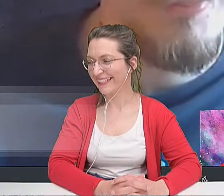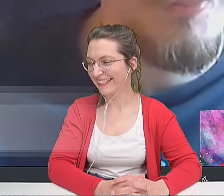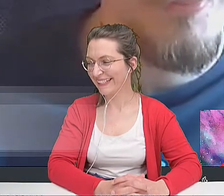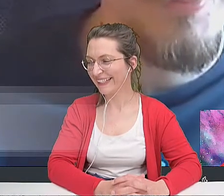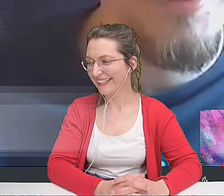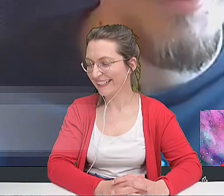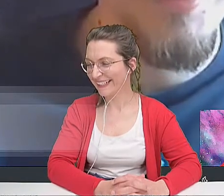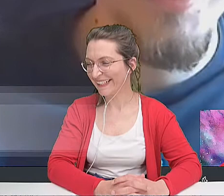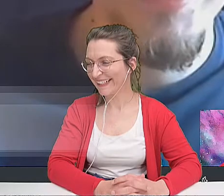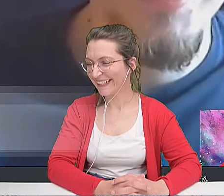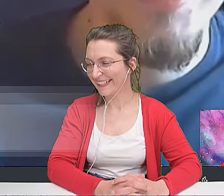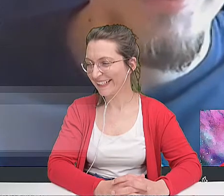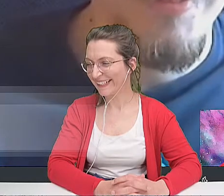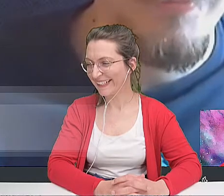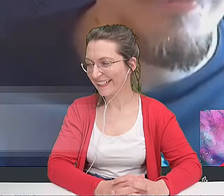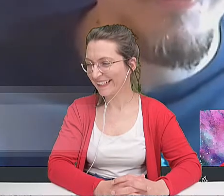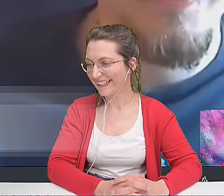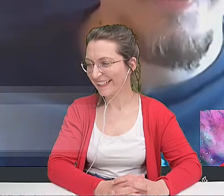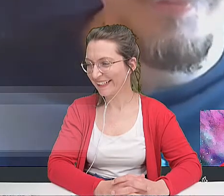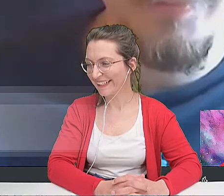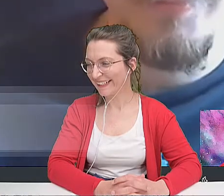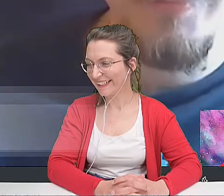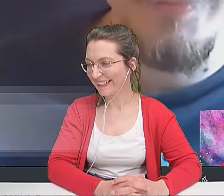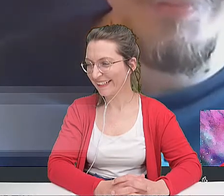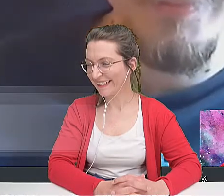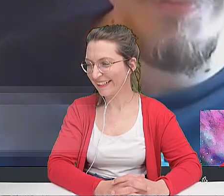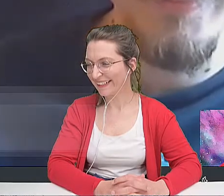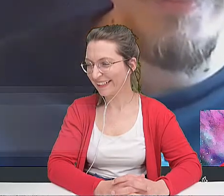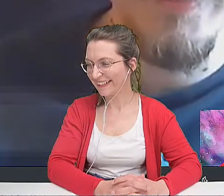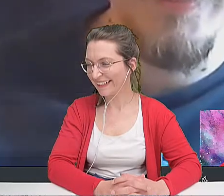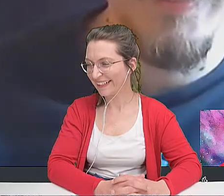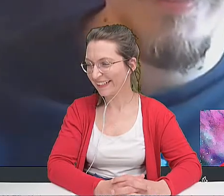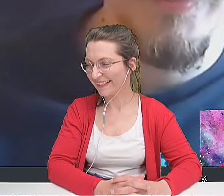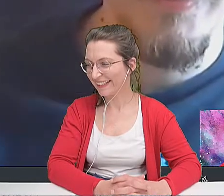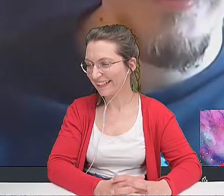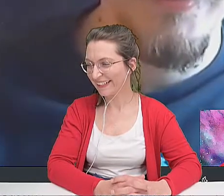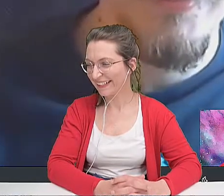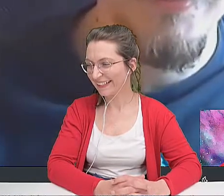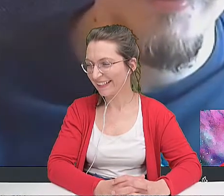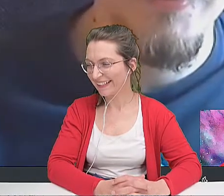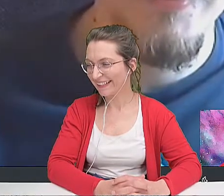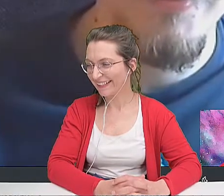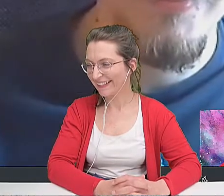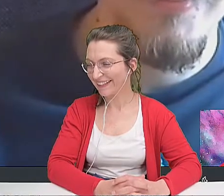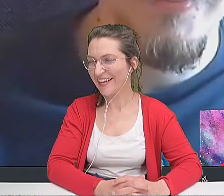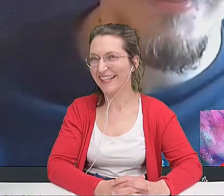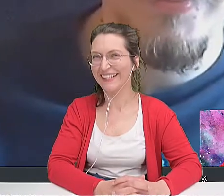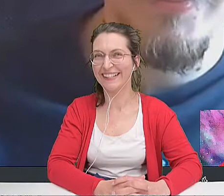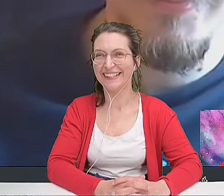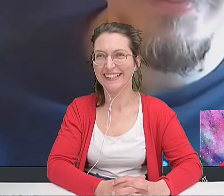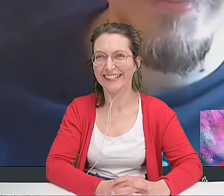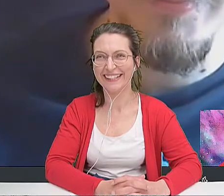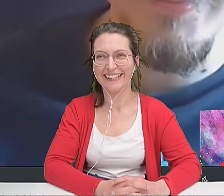uns, bin da sozusagen der Hüter oder vielleicht der Kapitän, der als letzter vom Schiff geht.